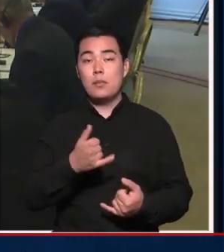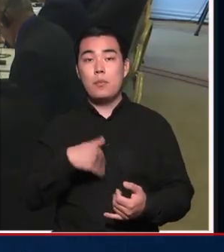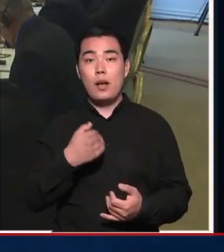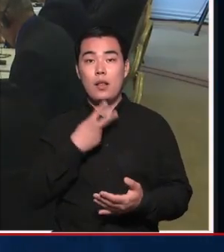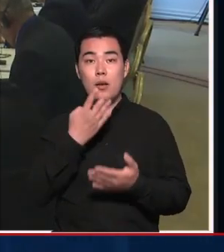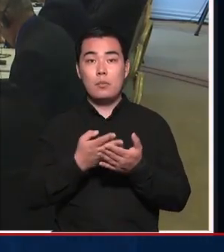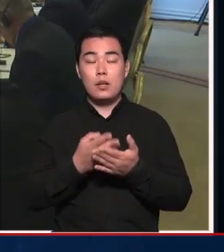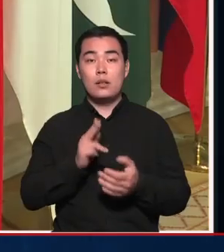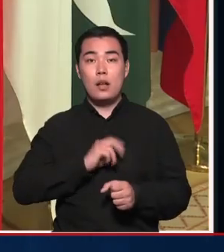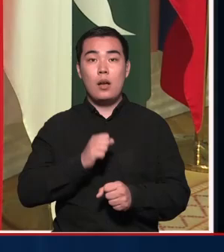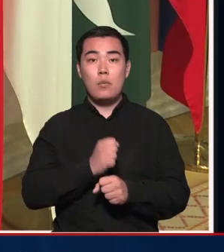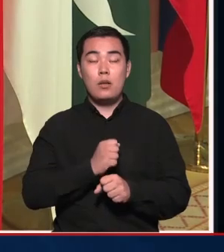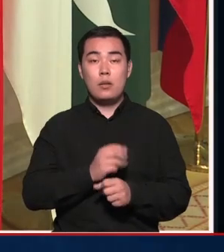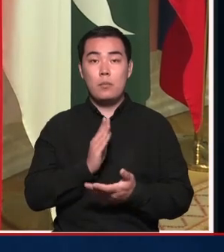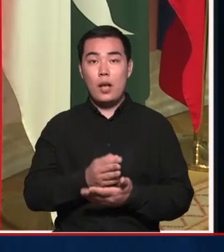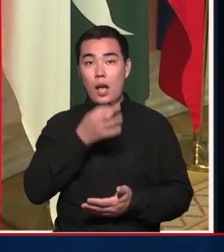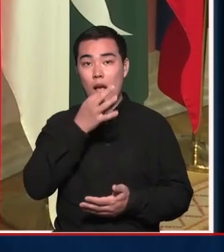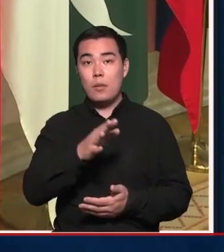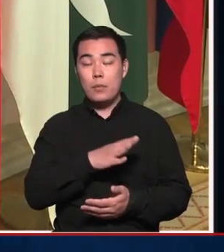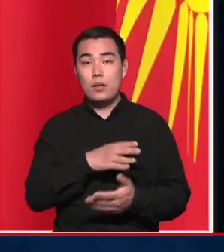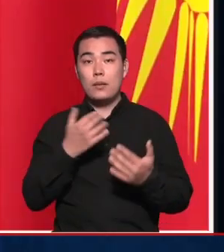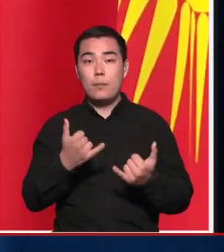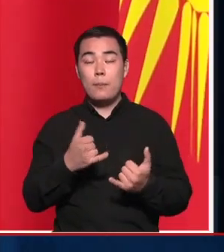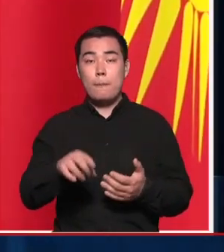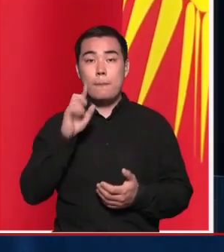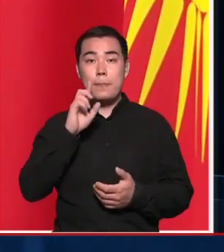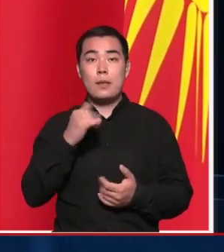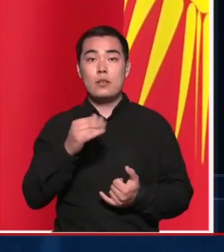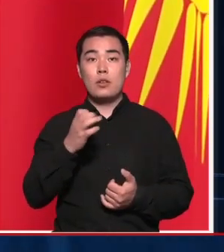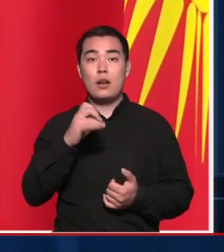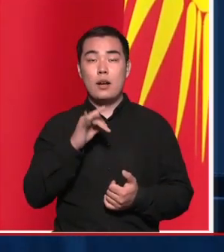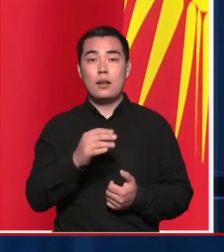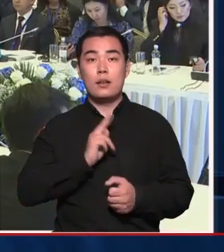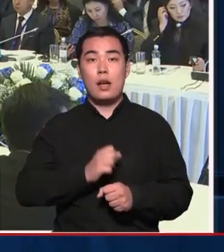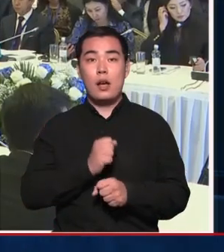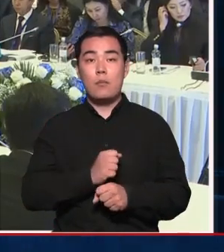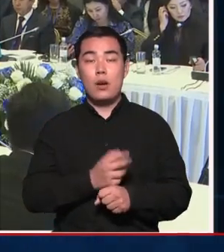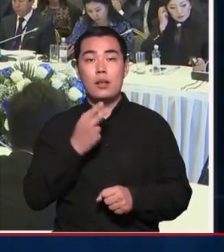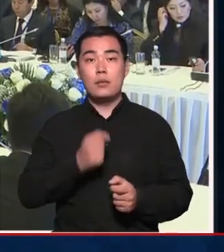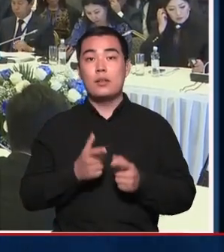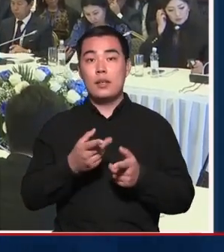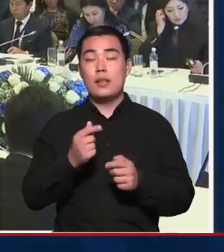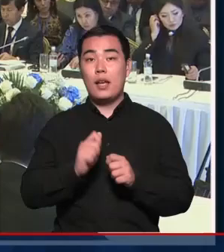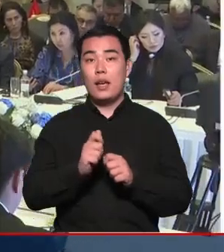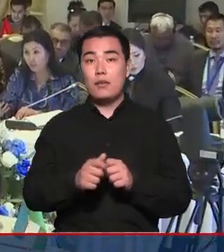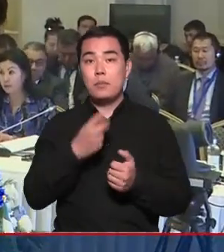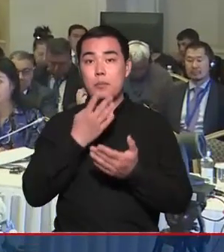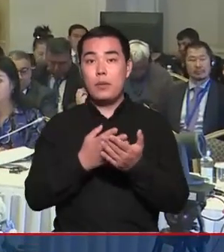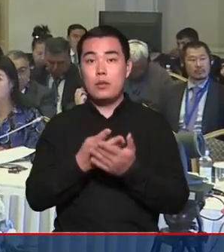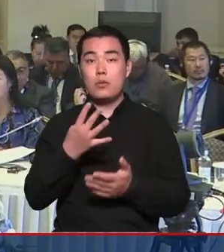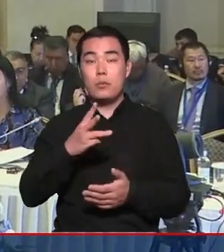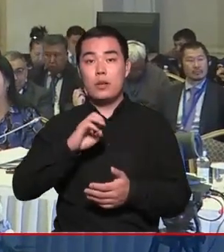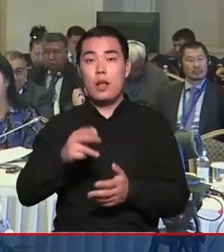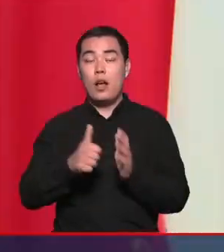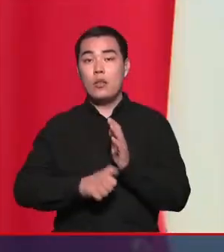іске асуына ықпал етеді дейді. Былтыр елімізге Шанхай ынтымақтастық ұйымына мүше елдерден түскен инвестиция көлемі 4